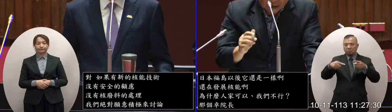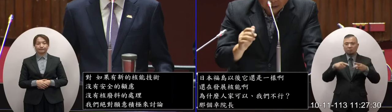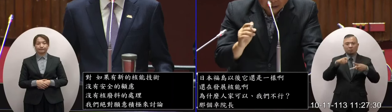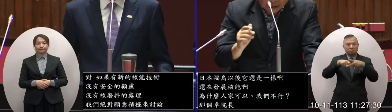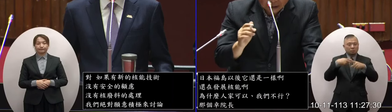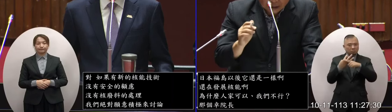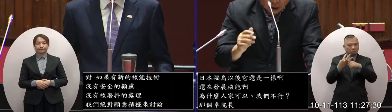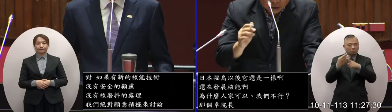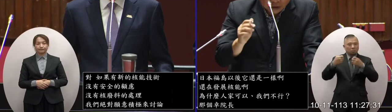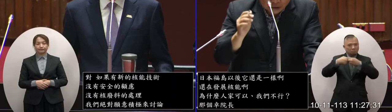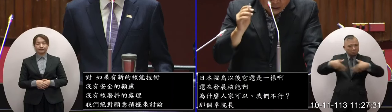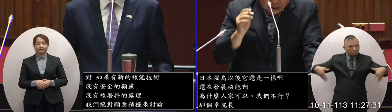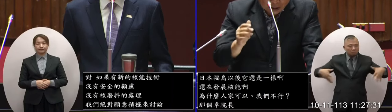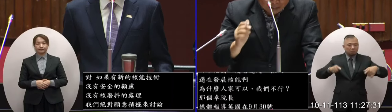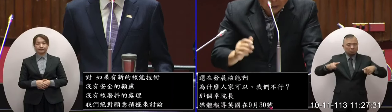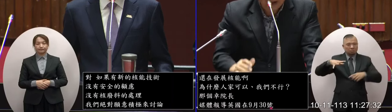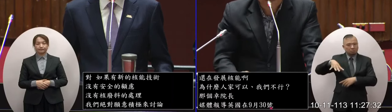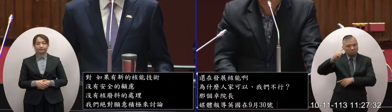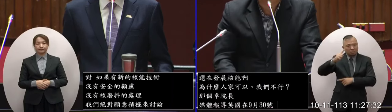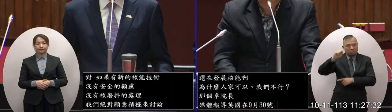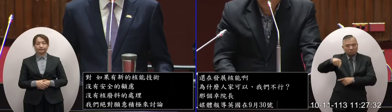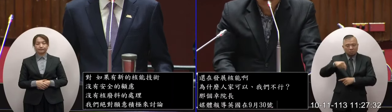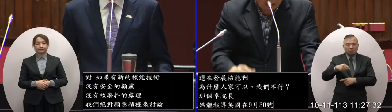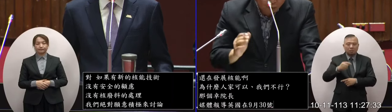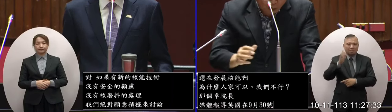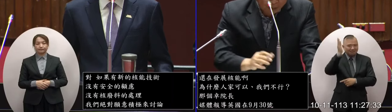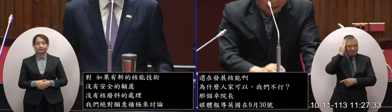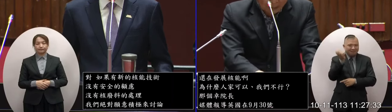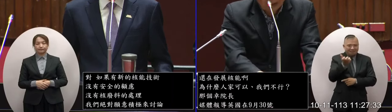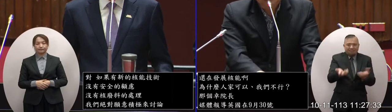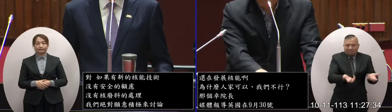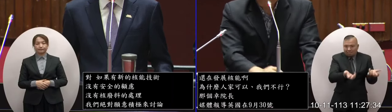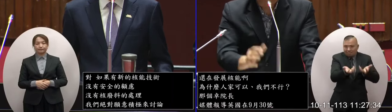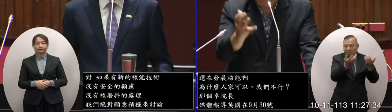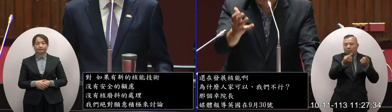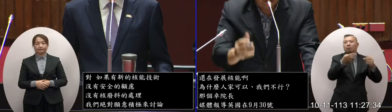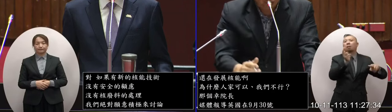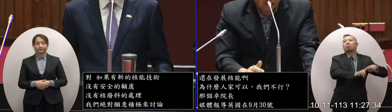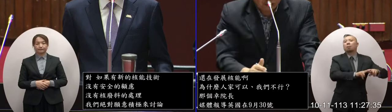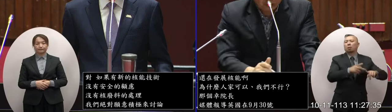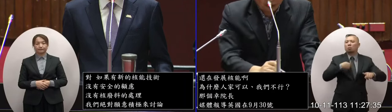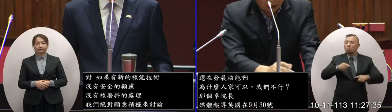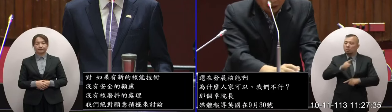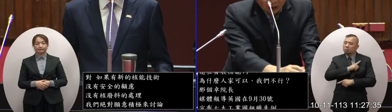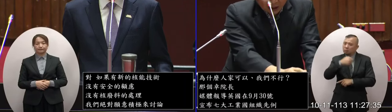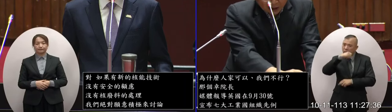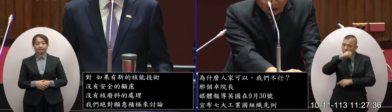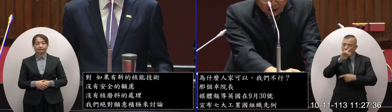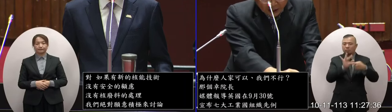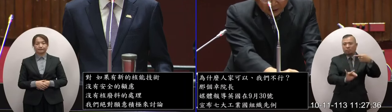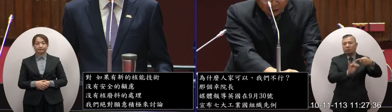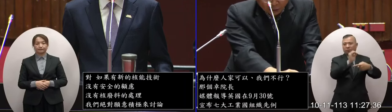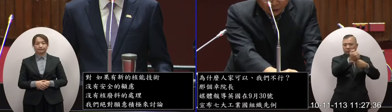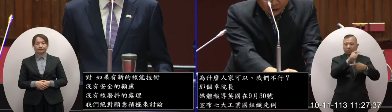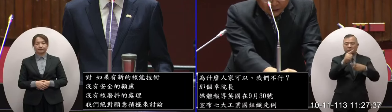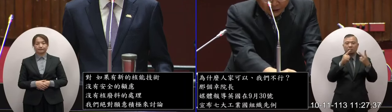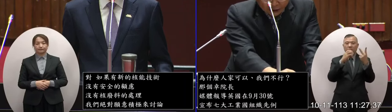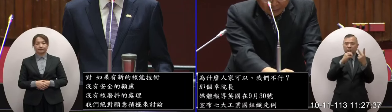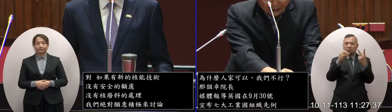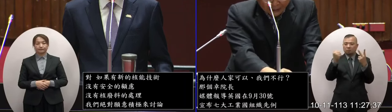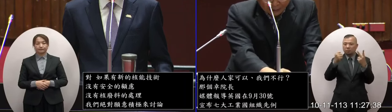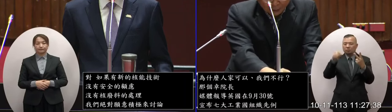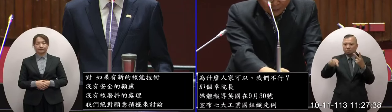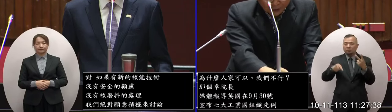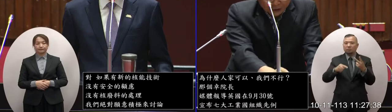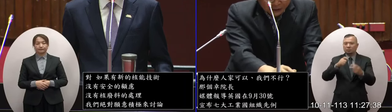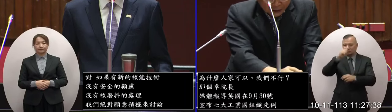例，成为第一个终止燃煤发电的国家。啊，我们燃煤占50%哦。因应2050年近